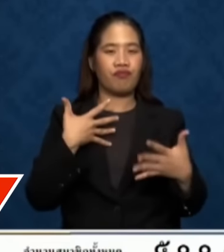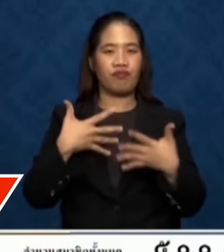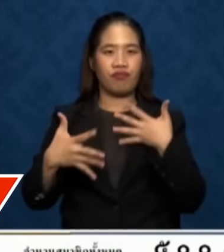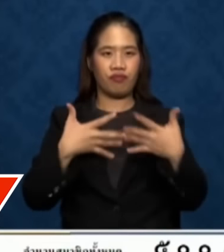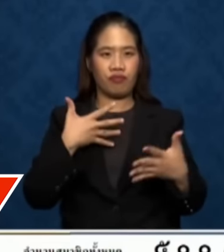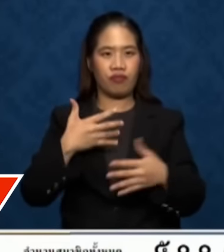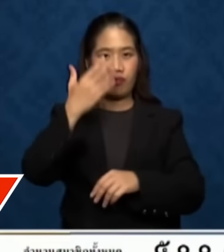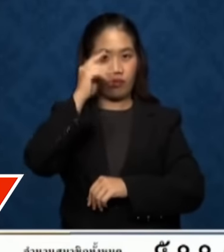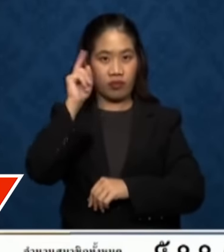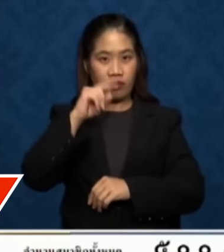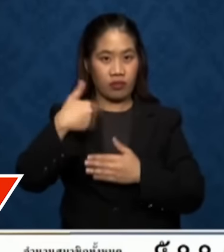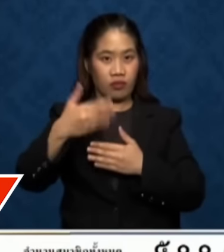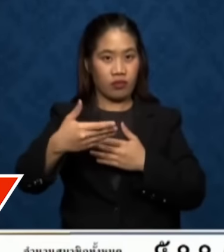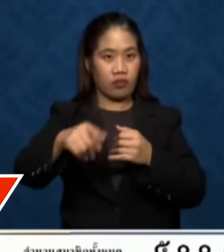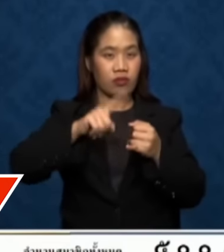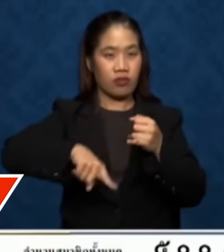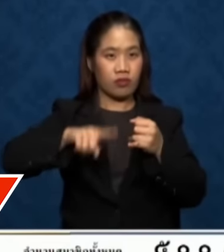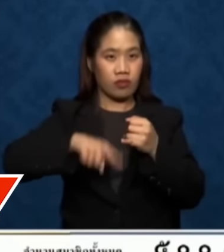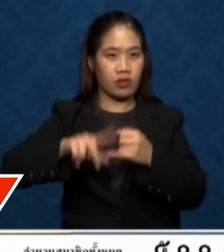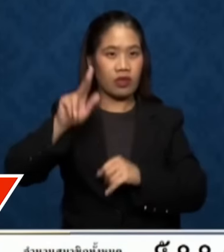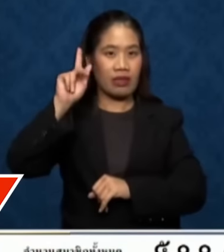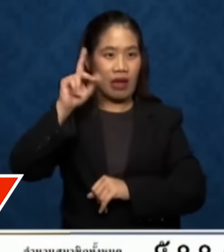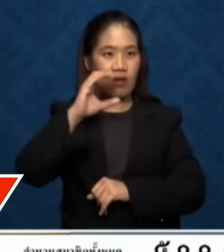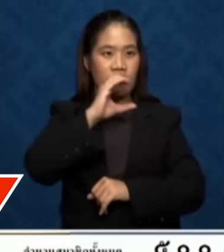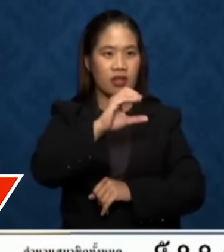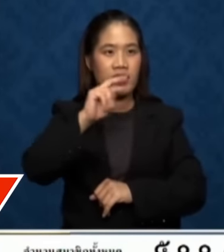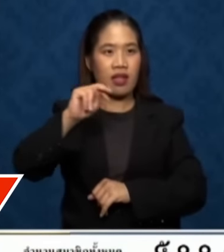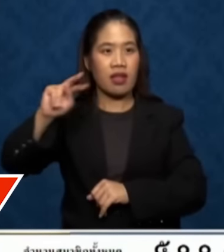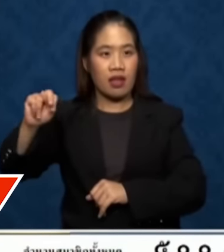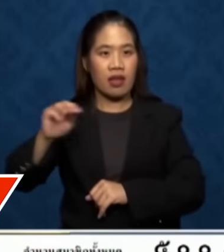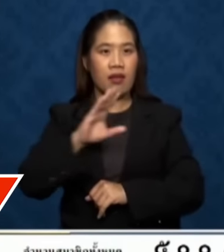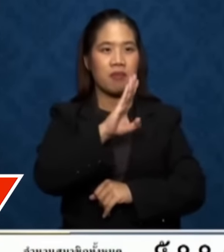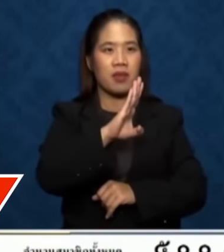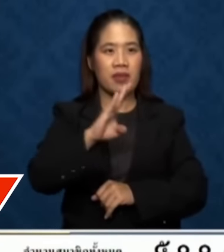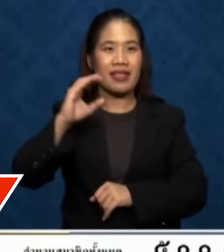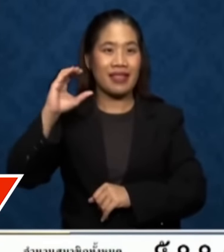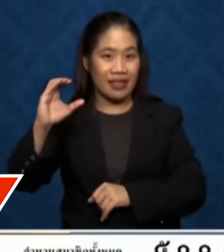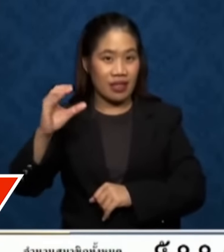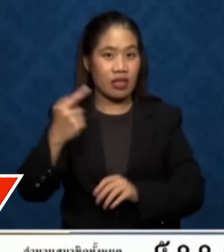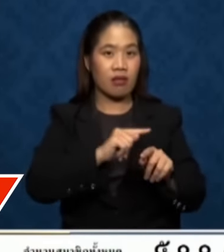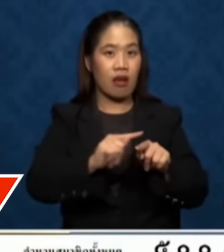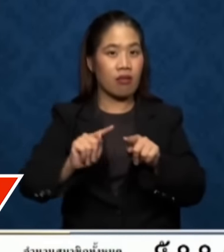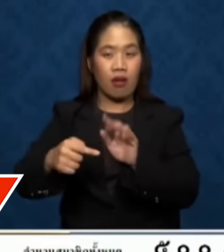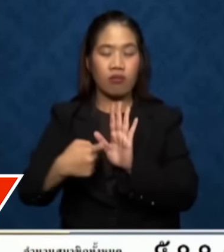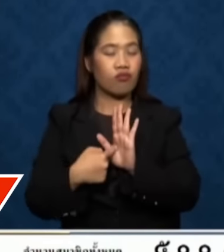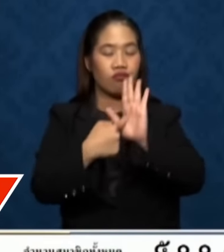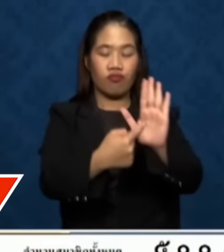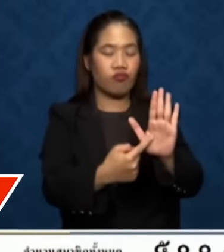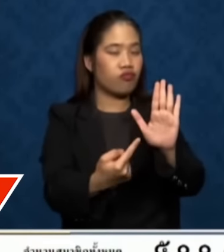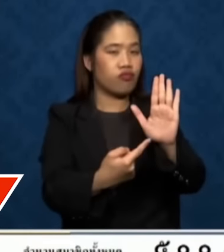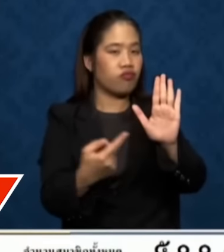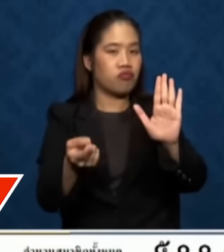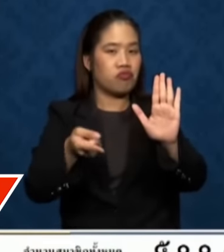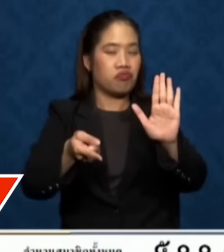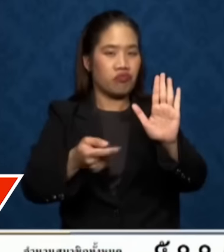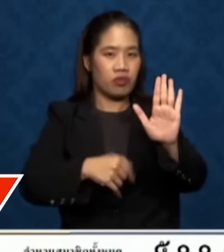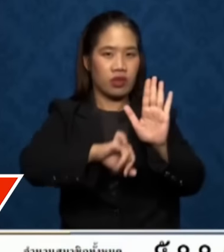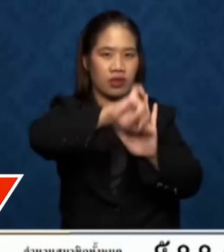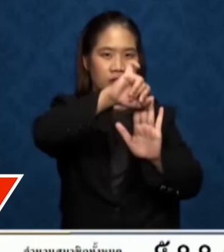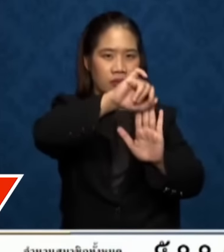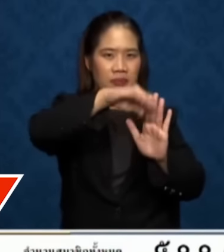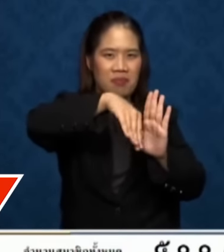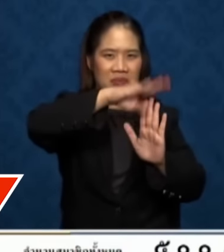เพราะสุดท้ายแล้วสื่อระดับโลกอย่าง CNN เอง BBC เองเขาก็นำเสนออยู่ดีค่ะว่าที่เชียงใหม่ภาคเหนือ